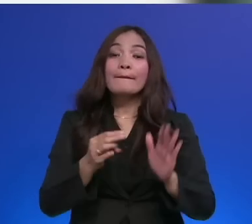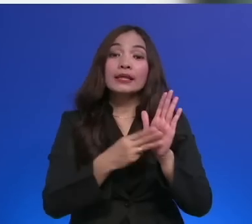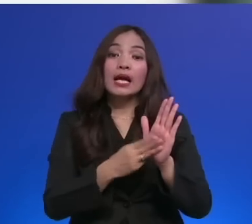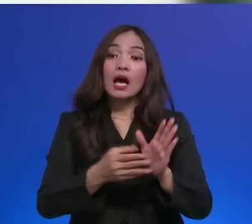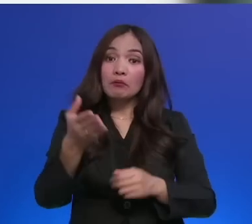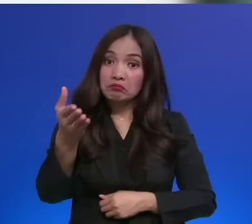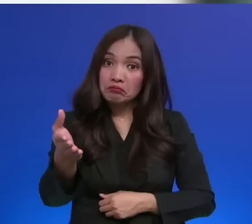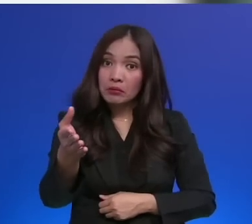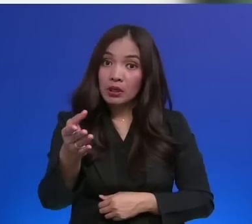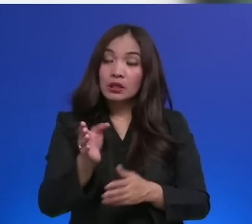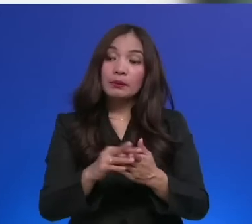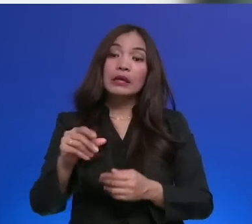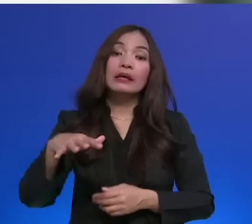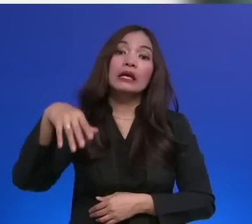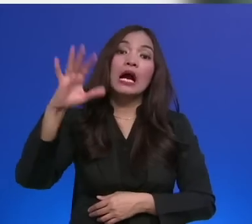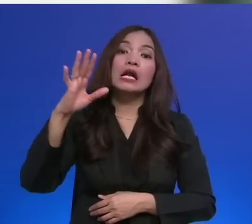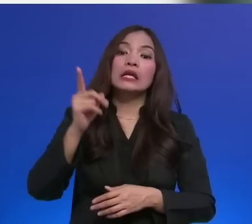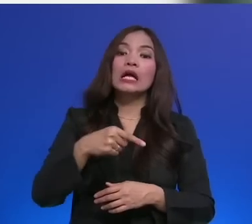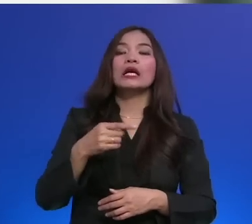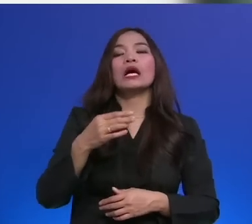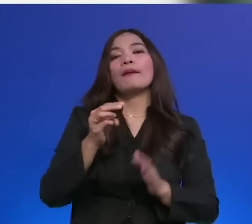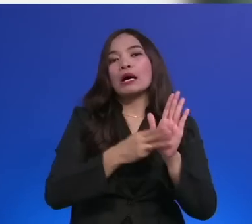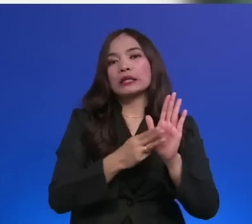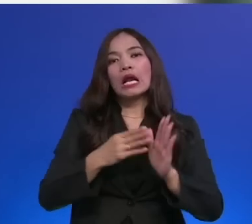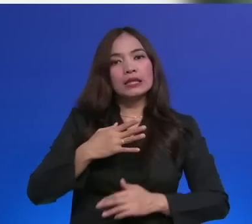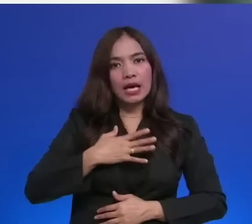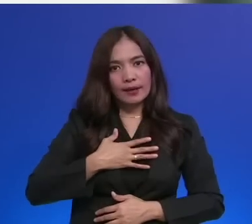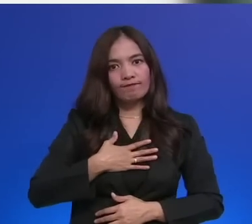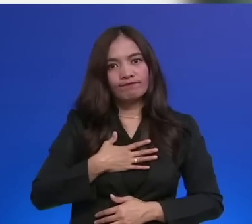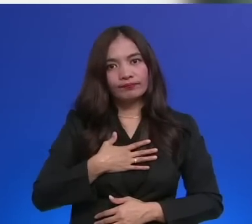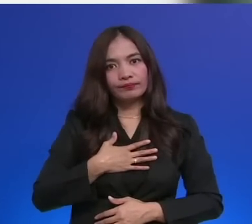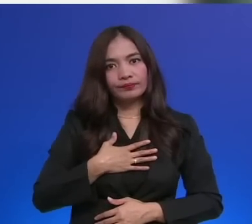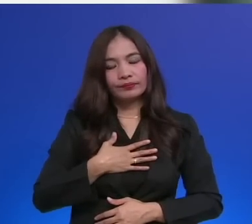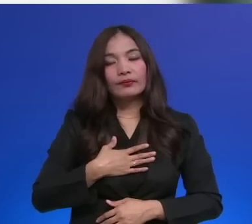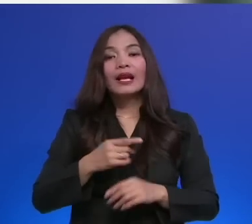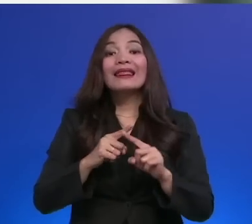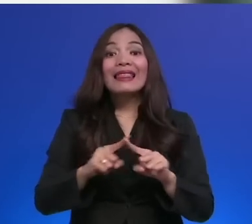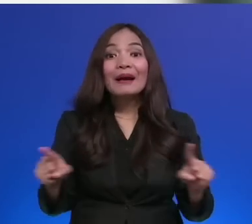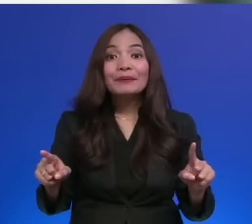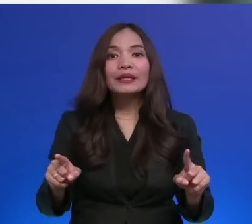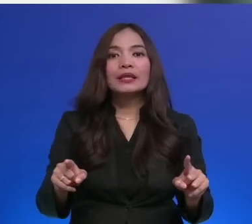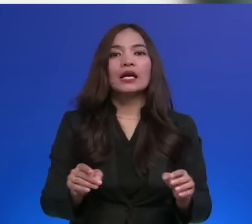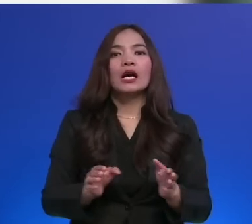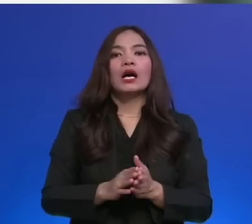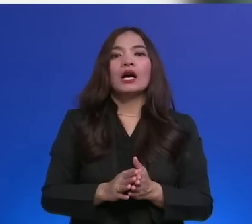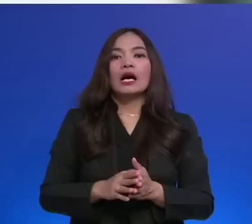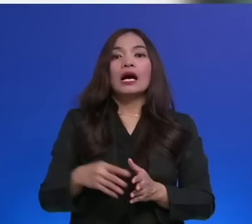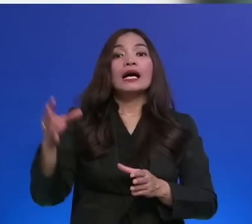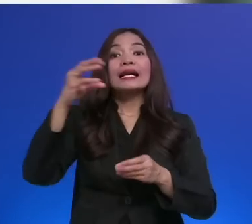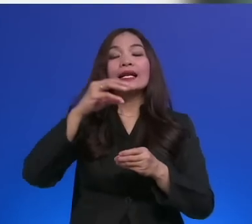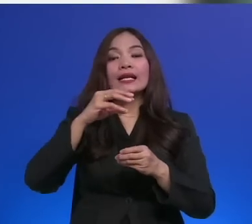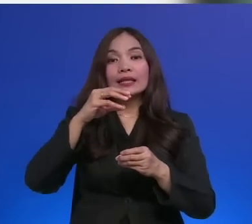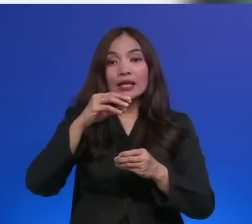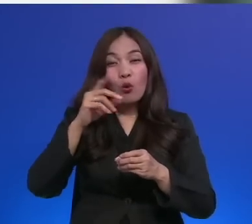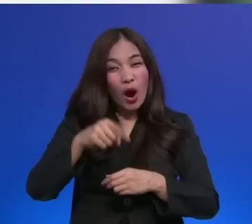belum tentu lebih ringan dari masalah saya. Benar, saudaraku. Tetapi dari pengalaman hidup yang